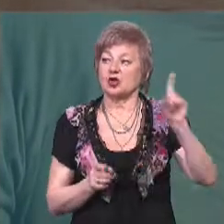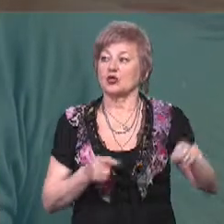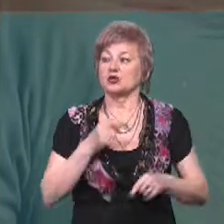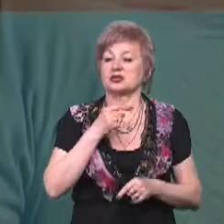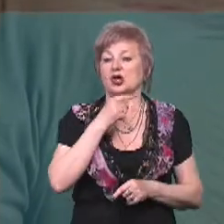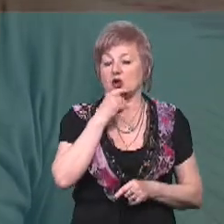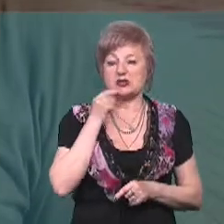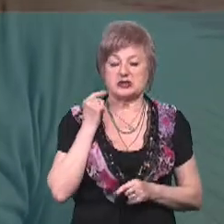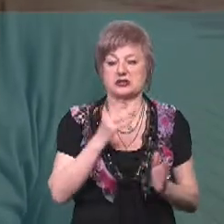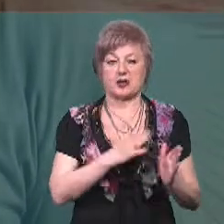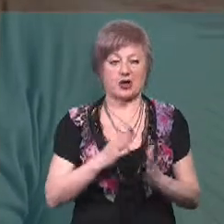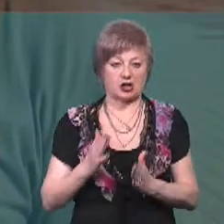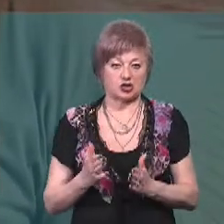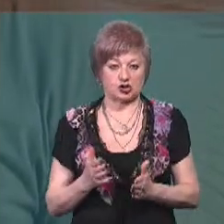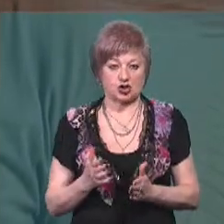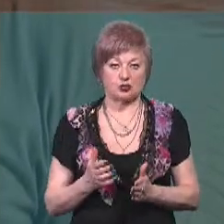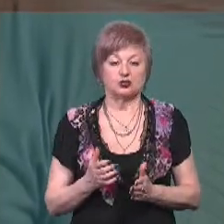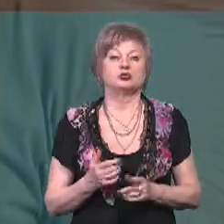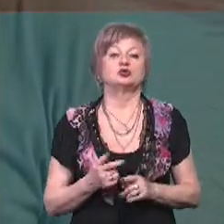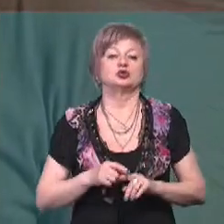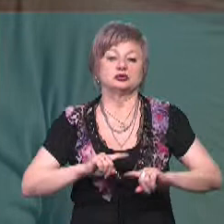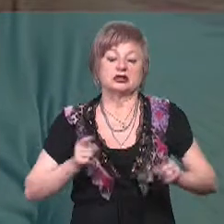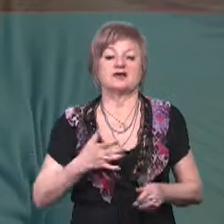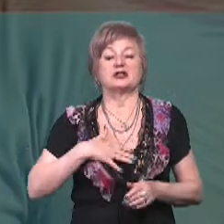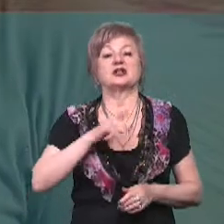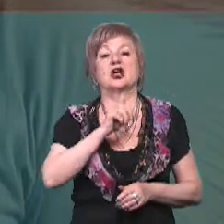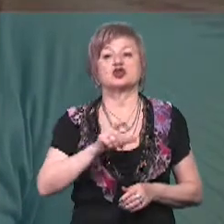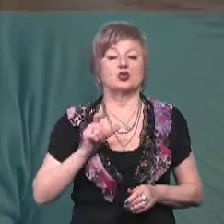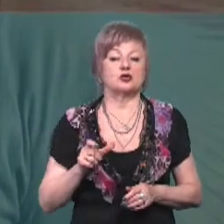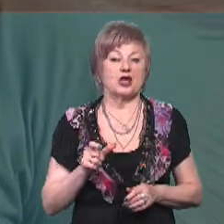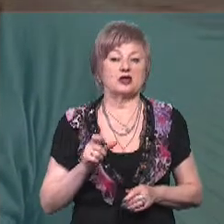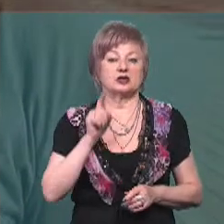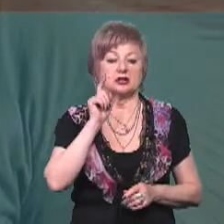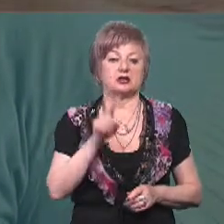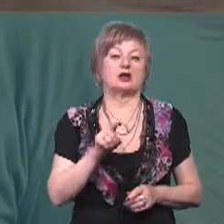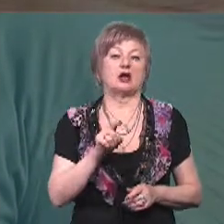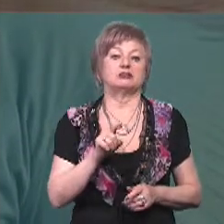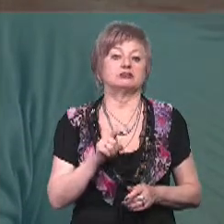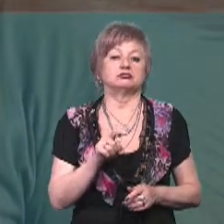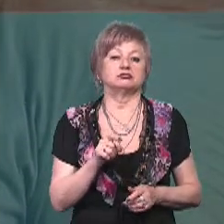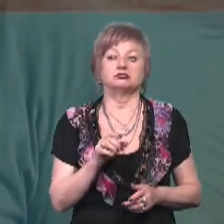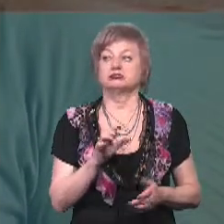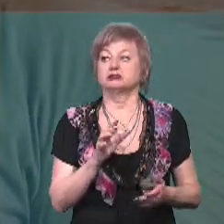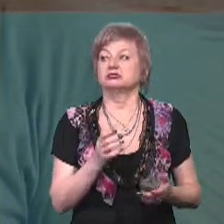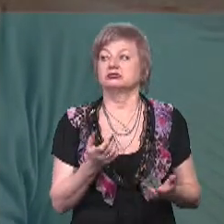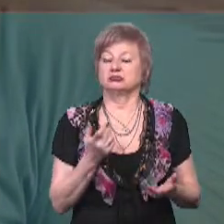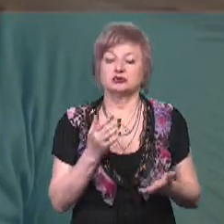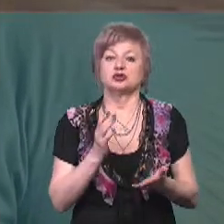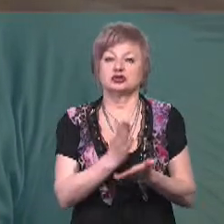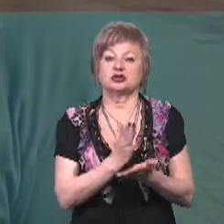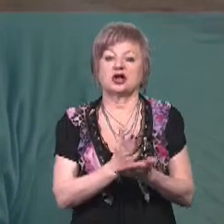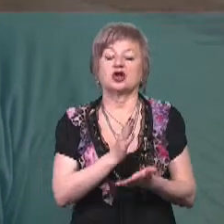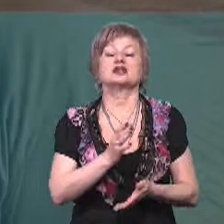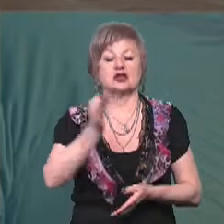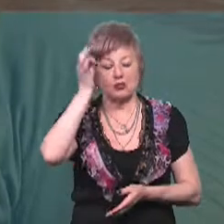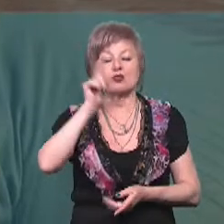режиму, бо для багатьох з наших людей війна десь там, її поруч нема. І треба їм нагадати, що вона йде.